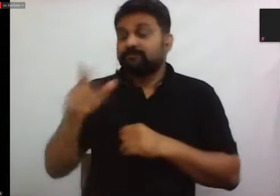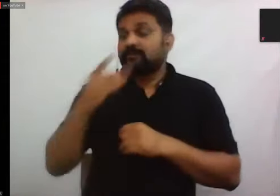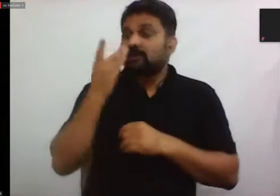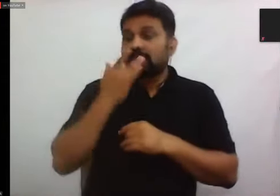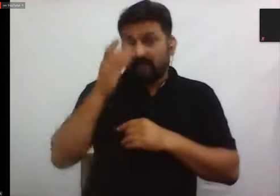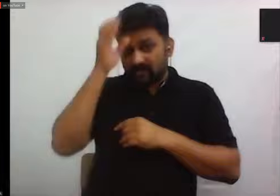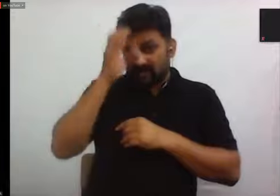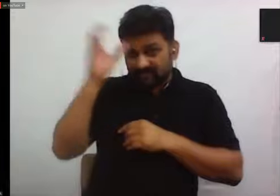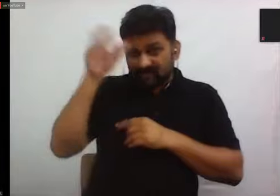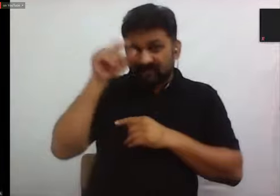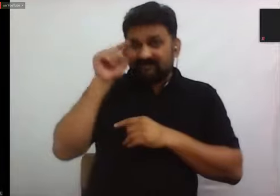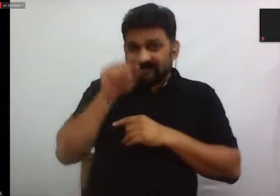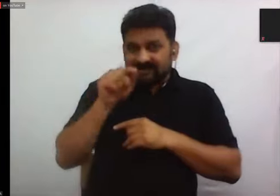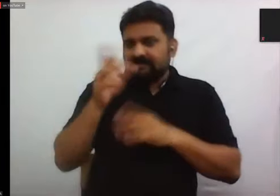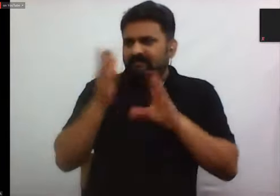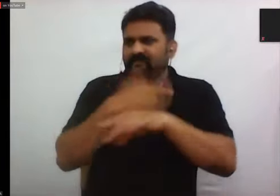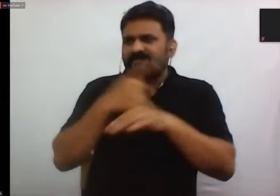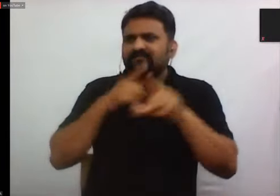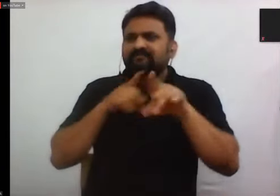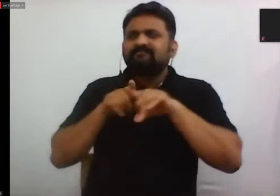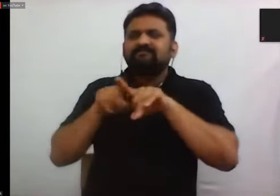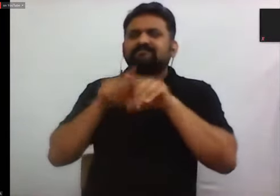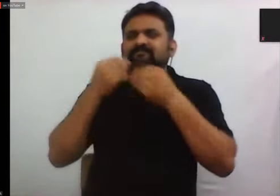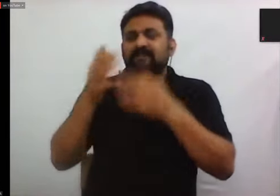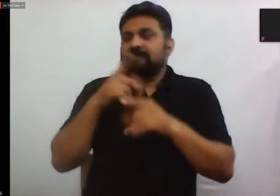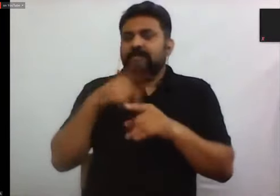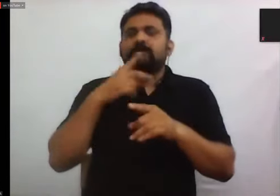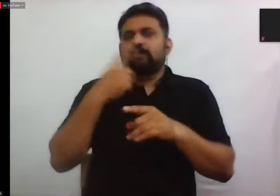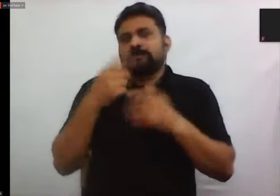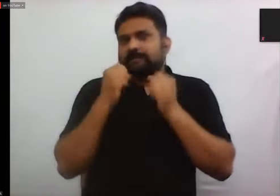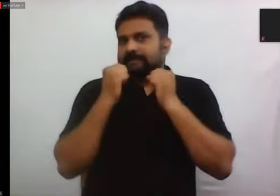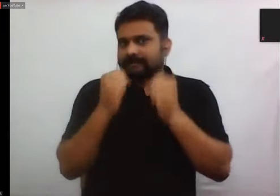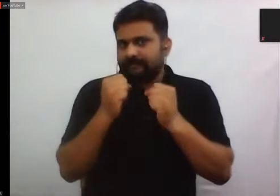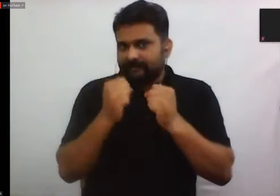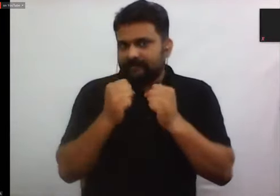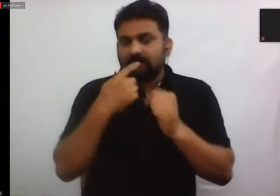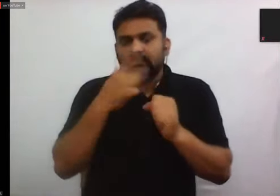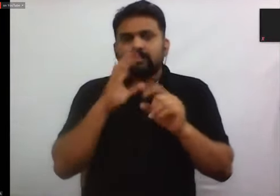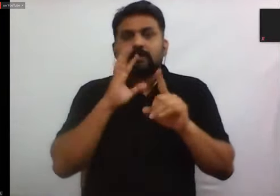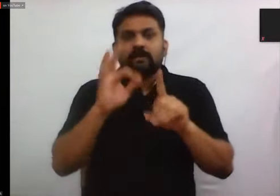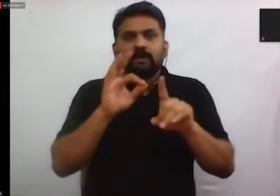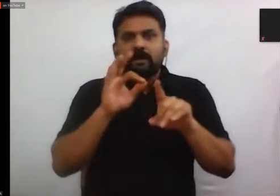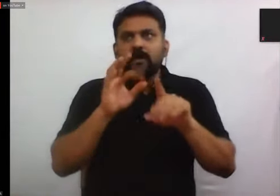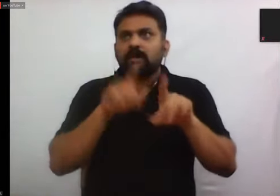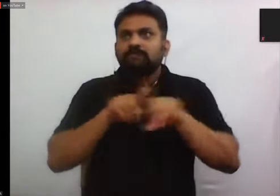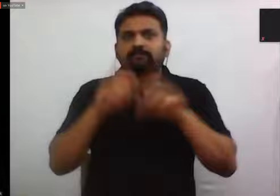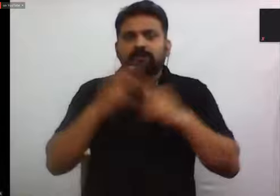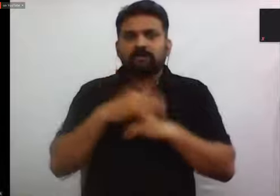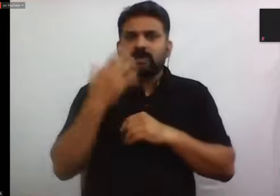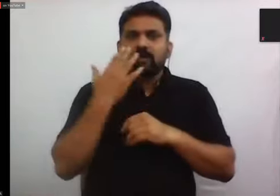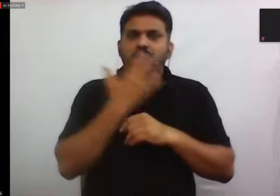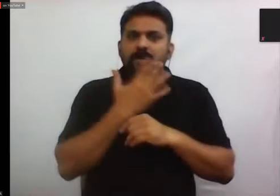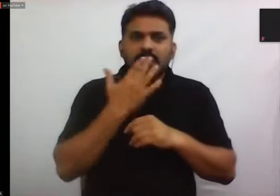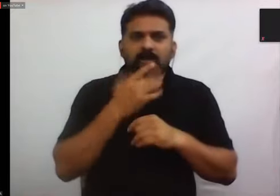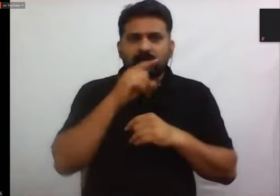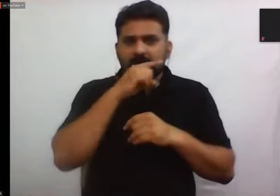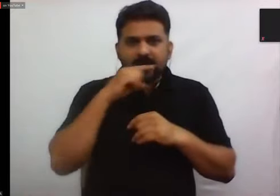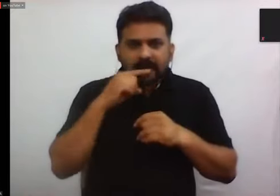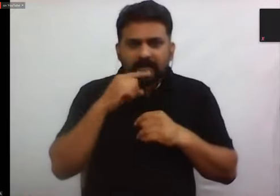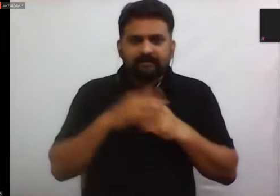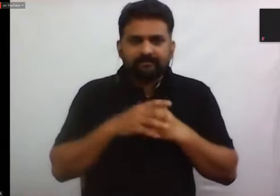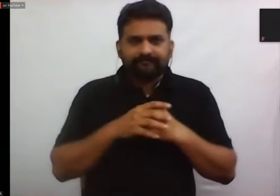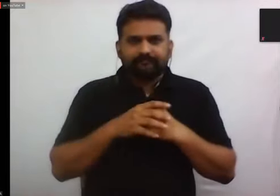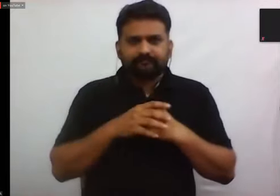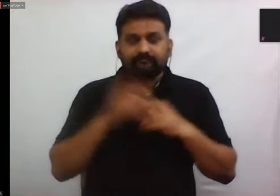थोड़ा जैसे मैंने बताया, इट इज वेरी डिफिकल्ट। आई टोल्ड यू थ्रू प्रैक्टिकल एग्जांपल्स। रेड बेसिकली ऐसे